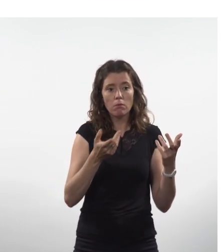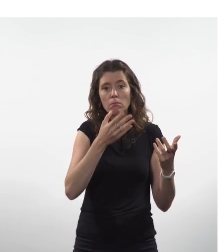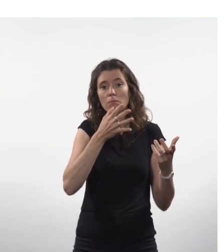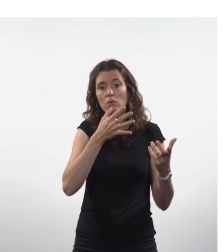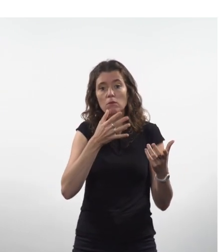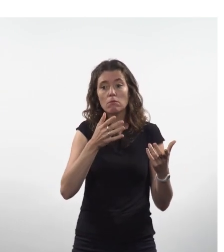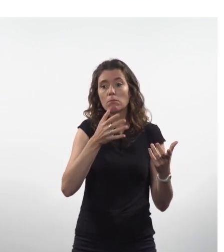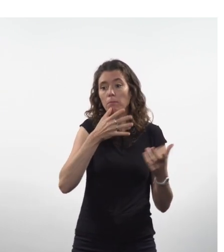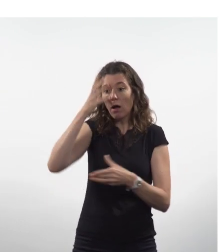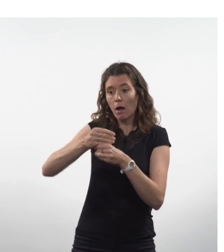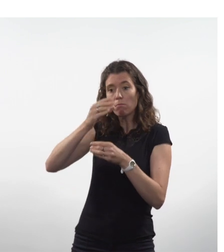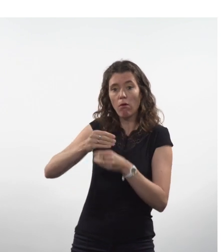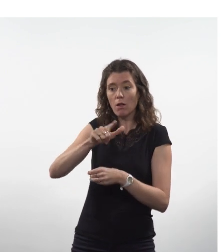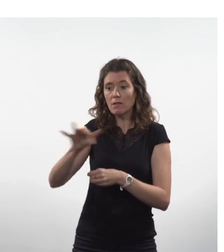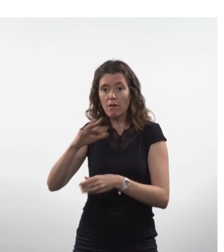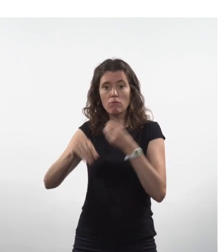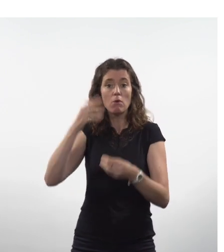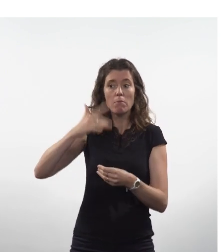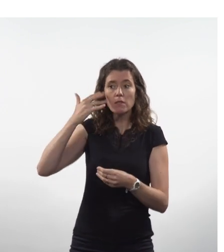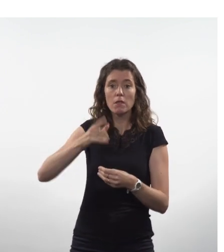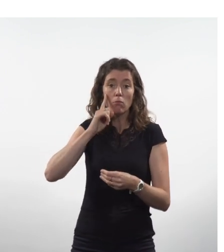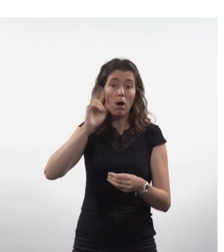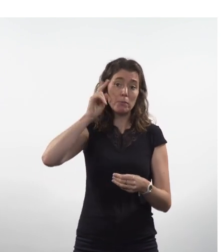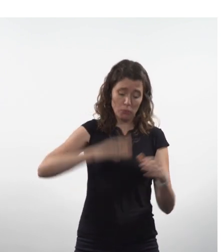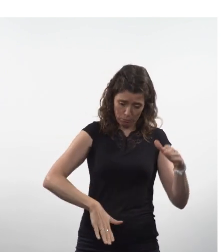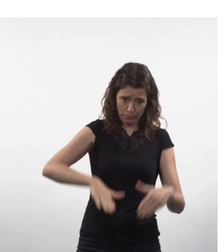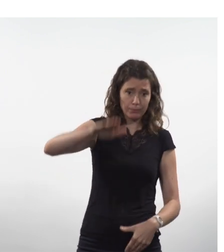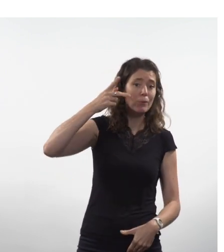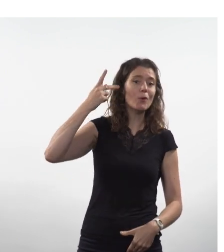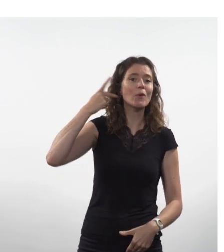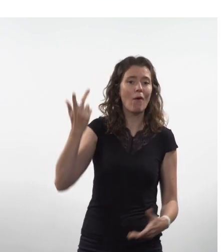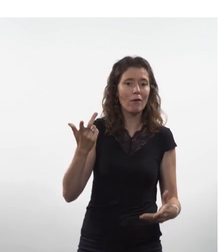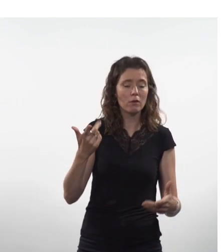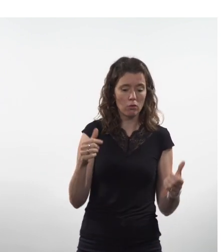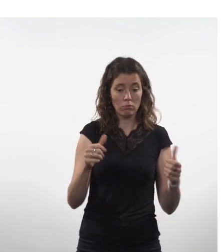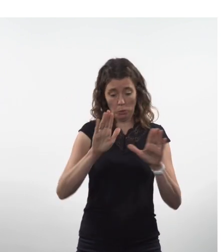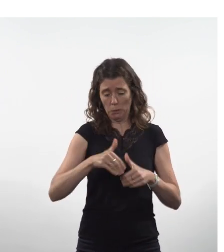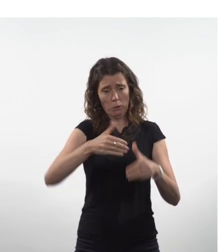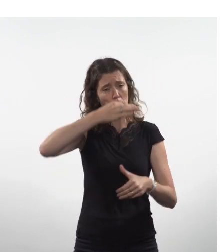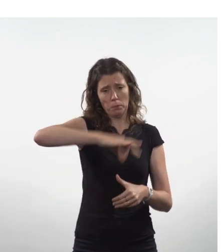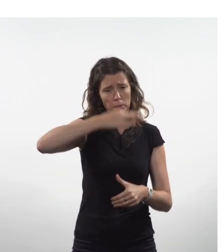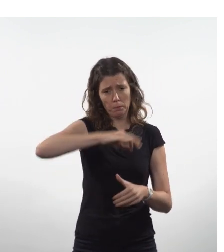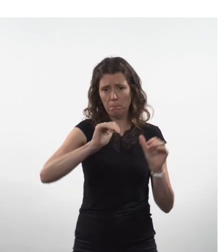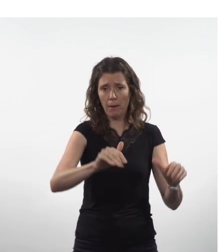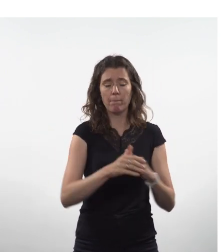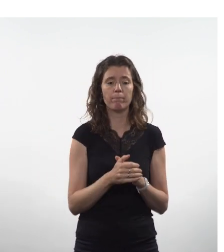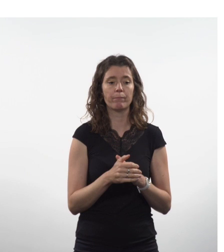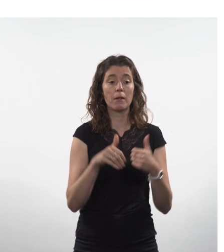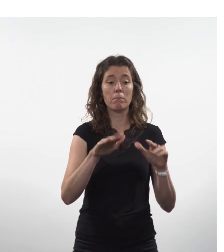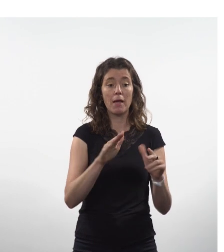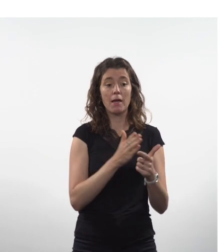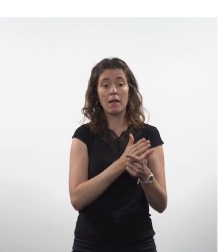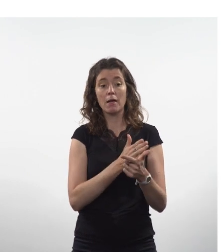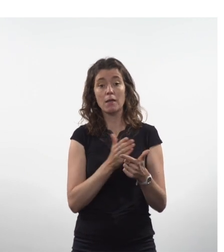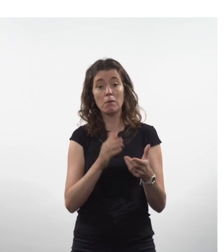la noticine ou le PC en étant avant, tant qu'ils vont toujours utiliser l'oralisme. Mais ce qui pose problème, c'est si on